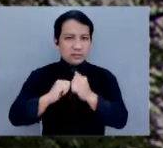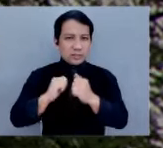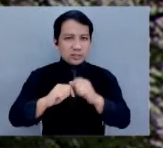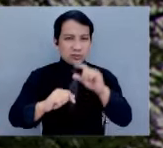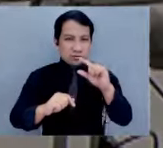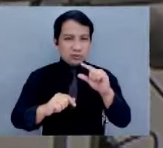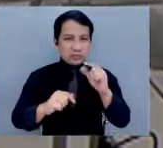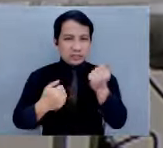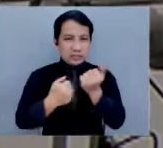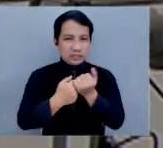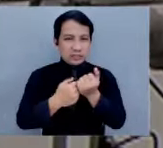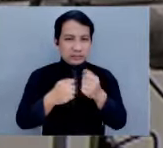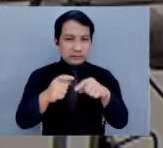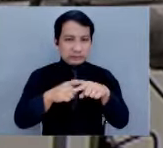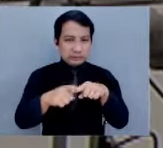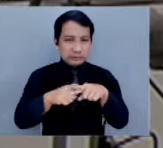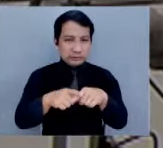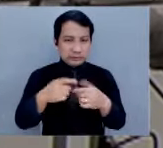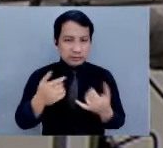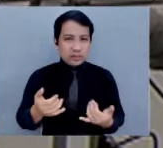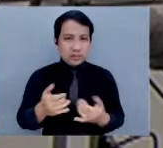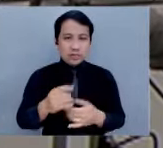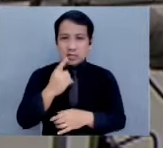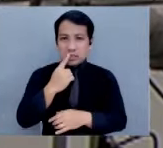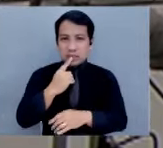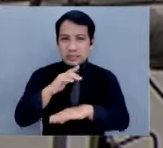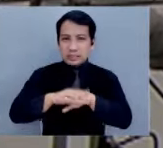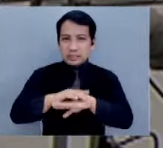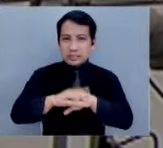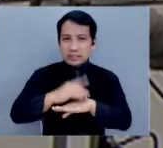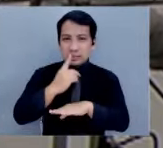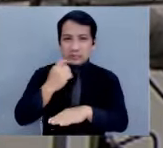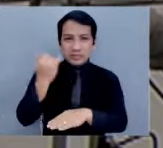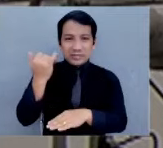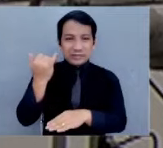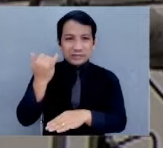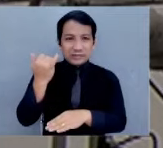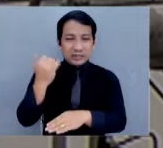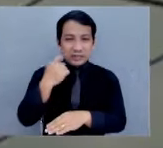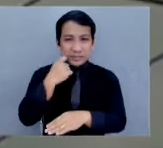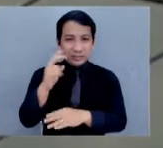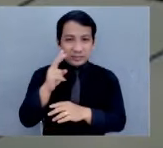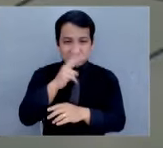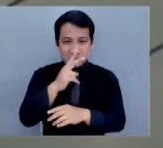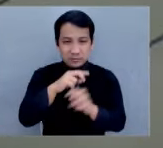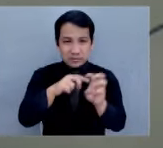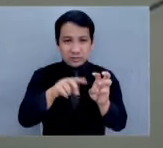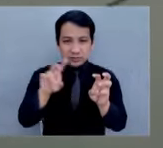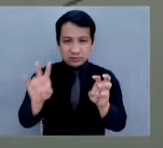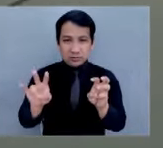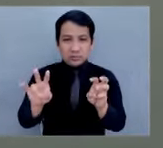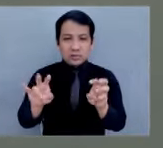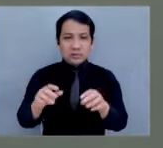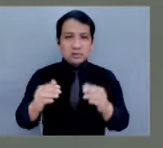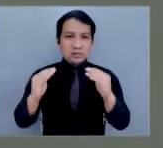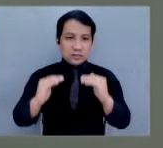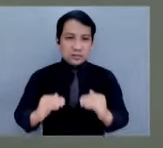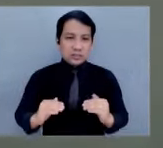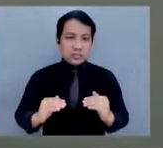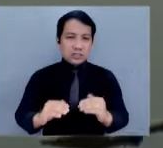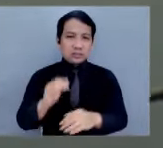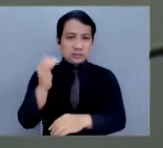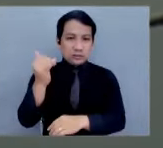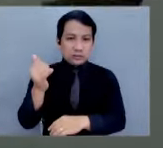ng kuryente nag-red alert din sa Visayas kaninang 6 hanggang 7 ng gabi ibinaba rin ito sa yellow